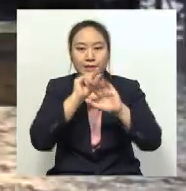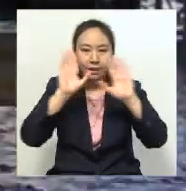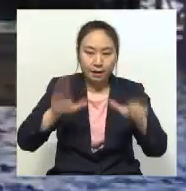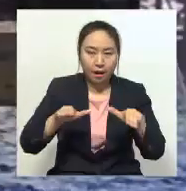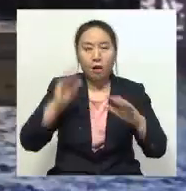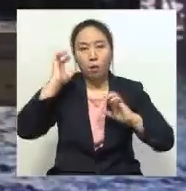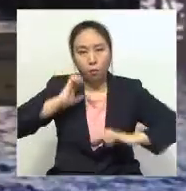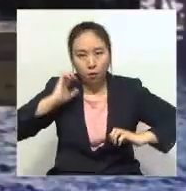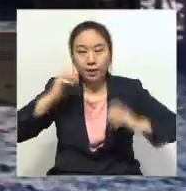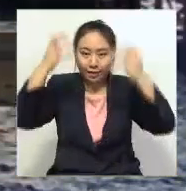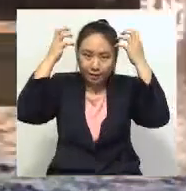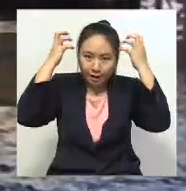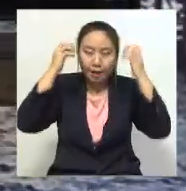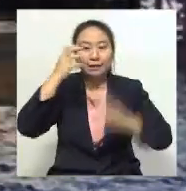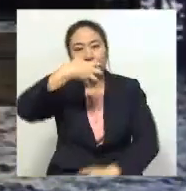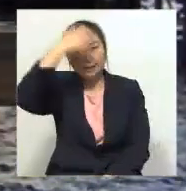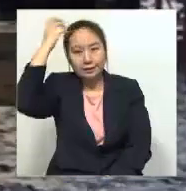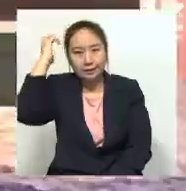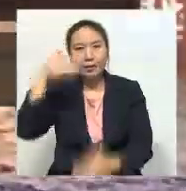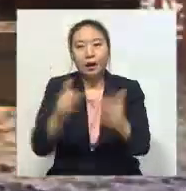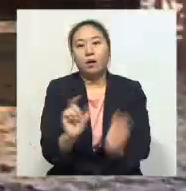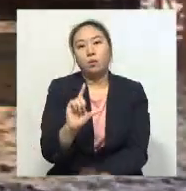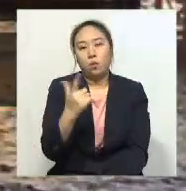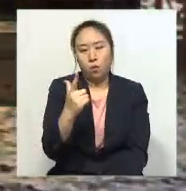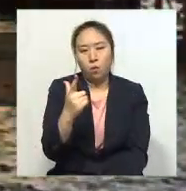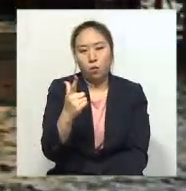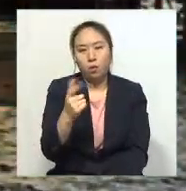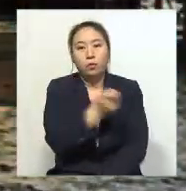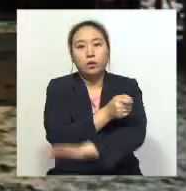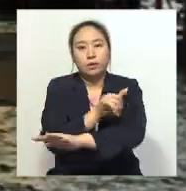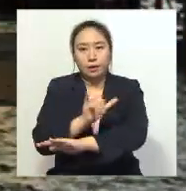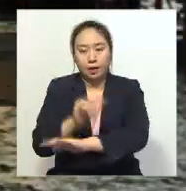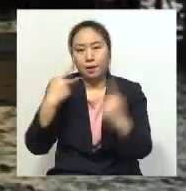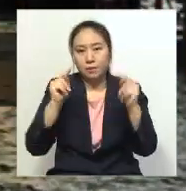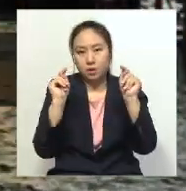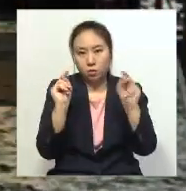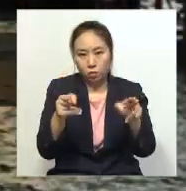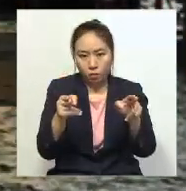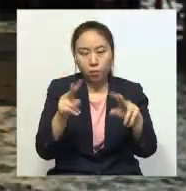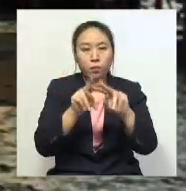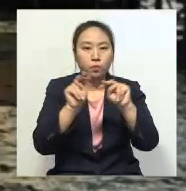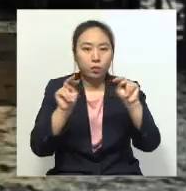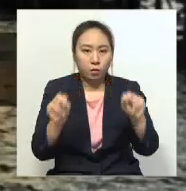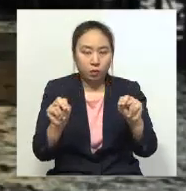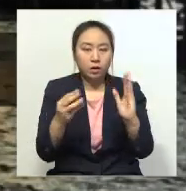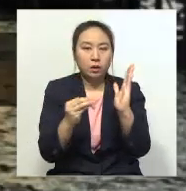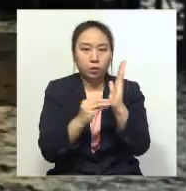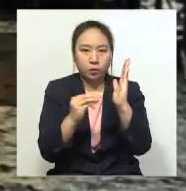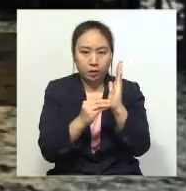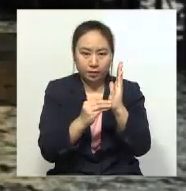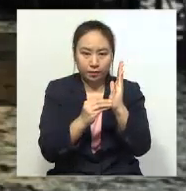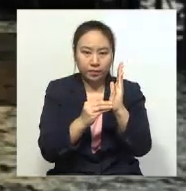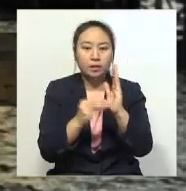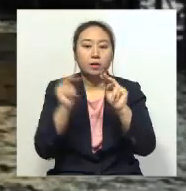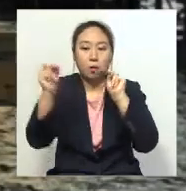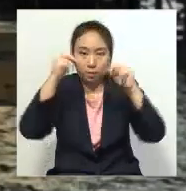ทลพบุรีสระบุรีสิงห์บุรีอ่างทองพระนครศรีอยุธยาปทุมธานีนนทบุรีกรุงเทพมหาน